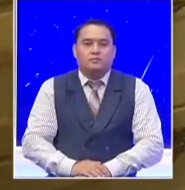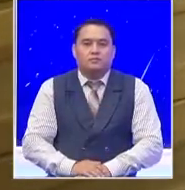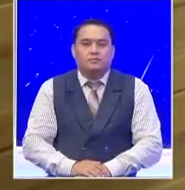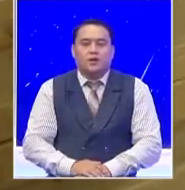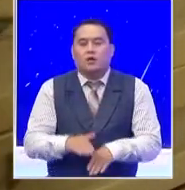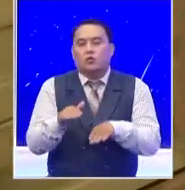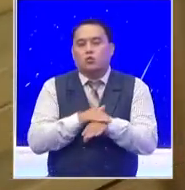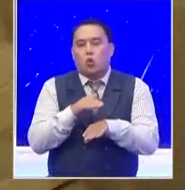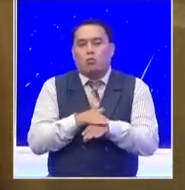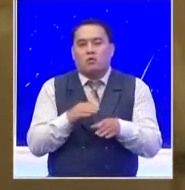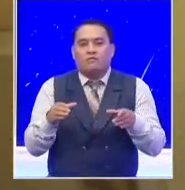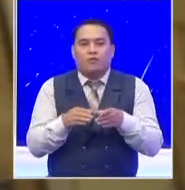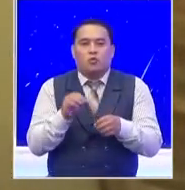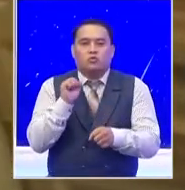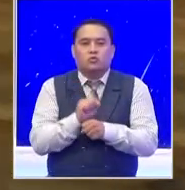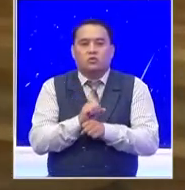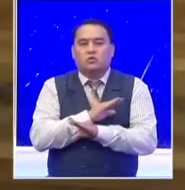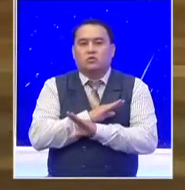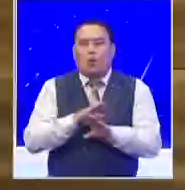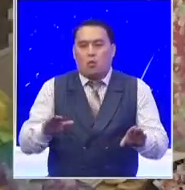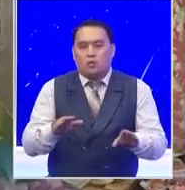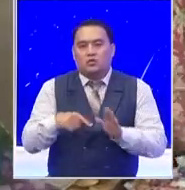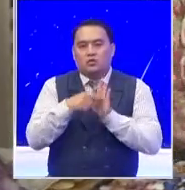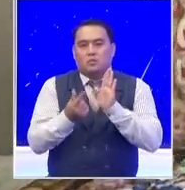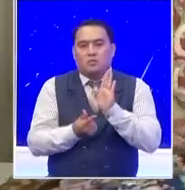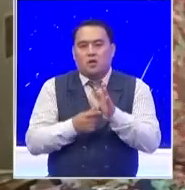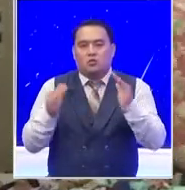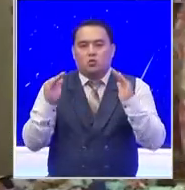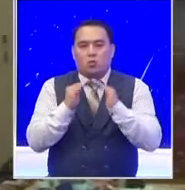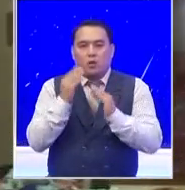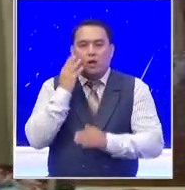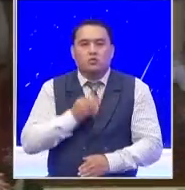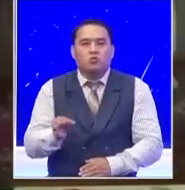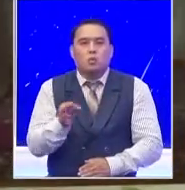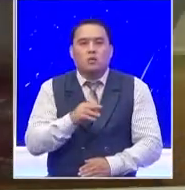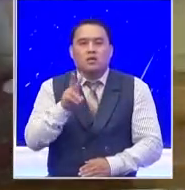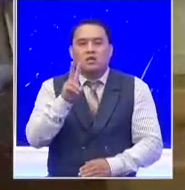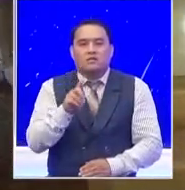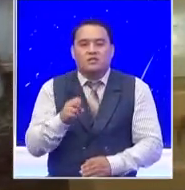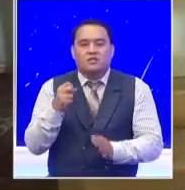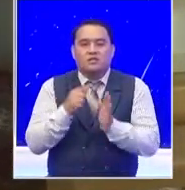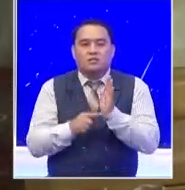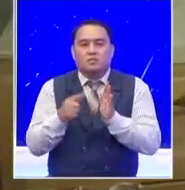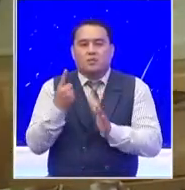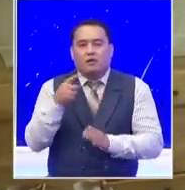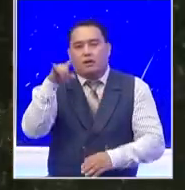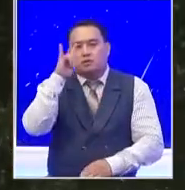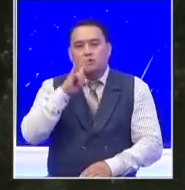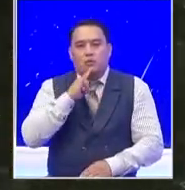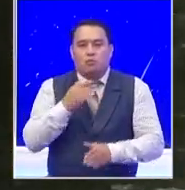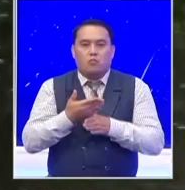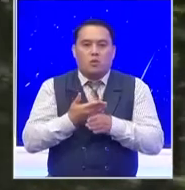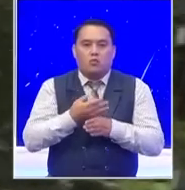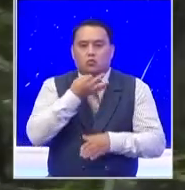этом благотворительный фонд «Харикет» останавливаться не намерен. Это 17-й подаренный дом в Алматинской области и 271-й по всему Казахстану. Помочь может